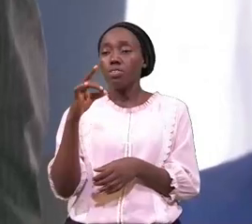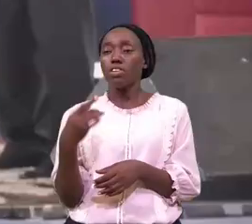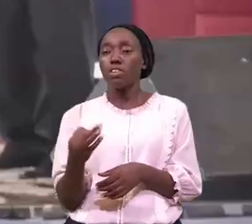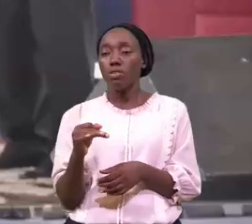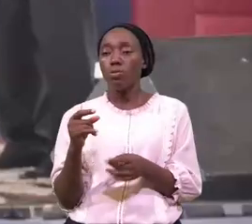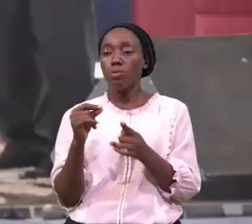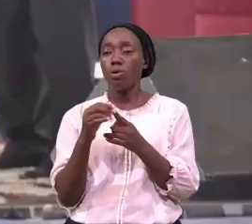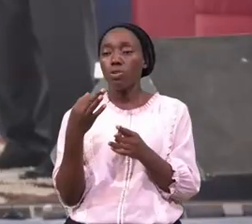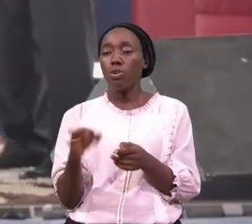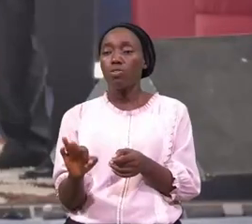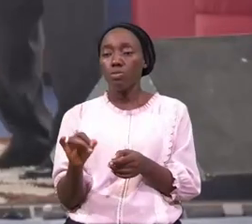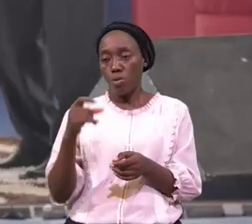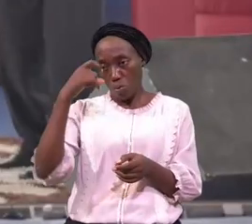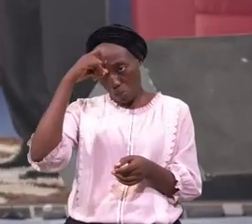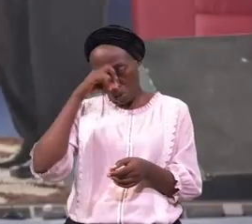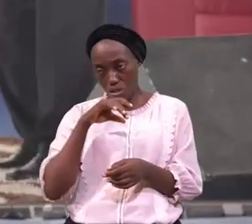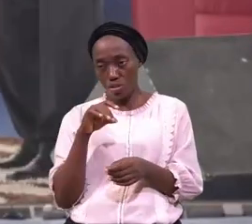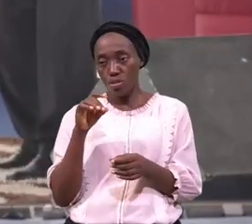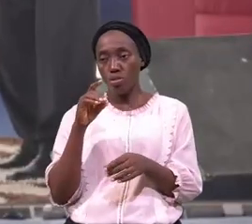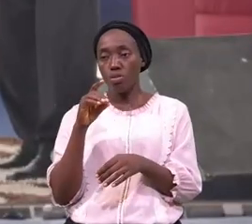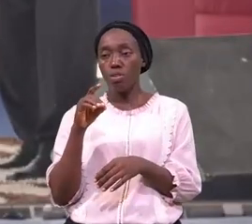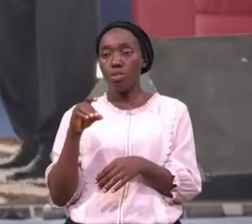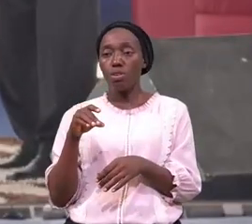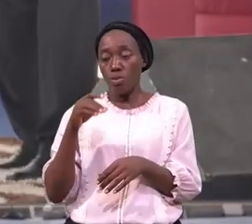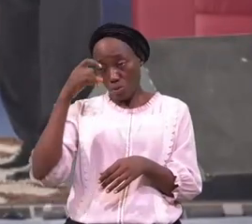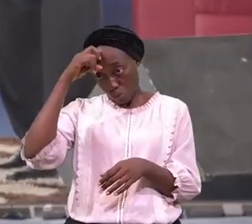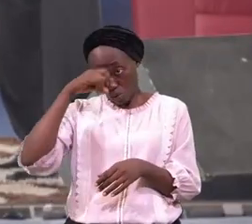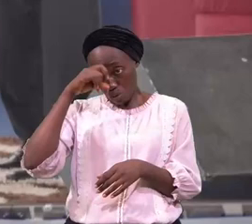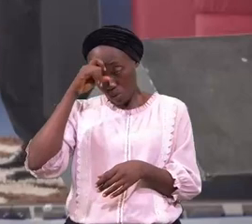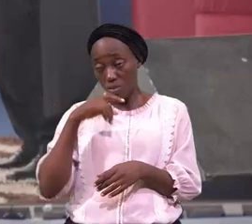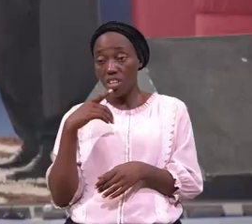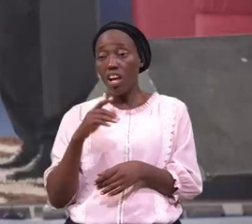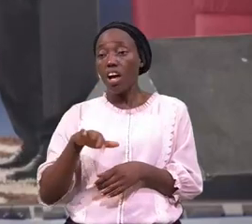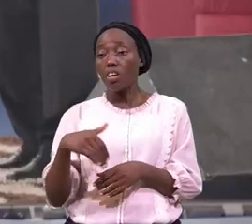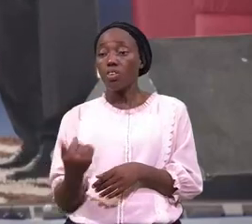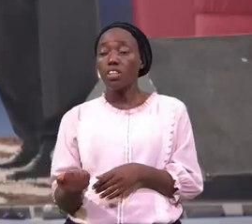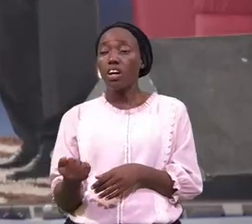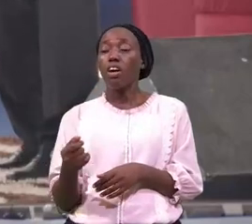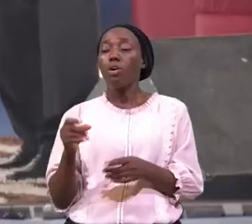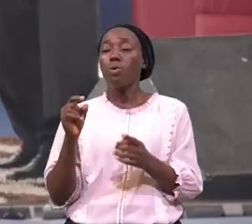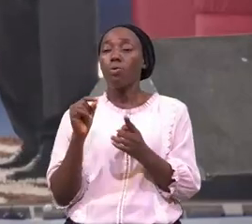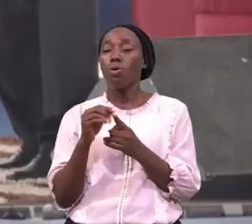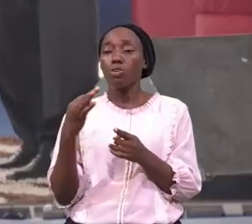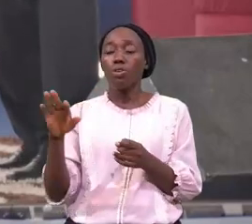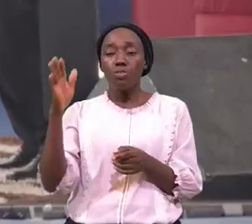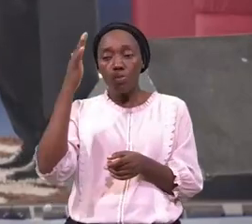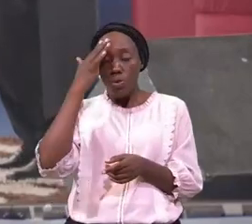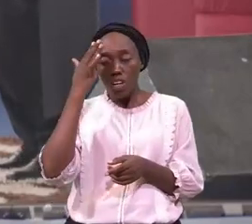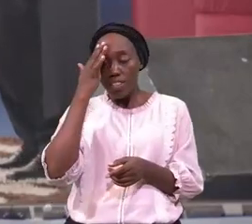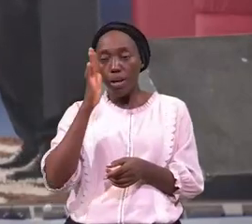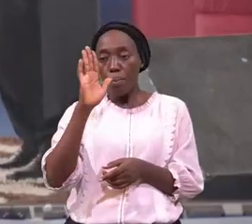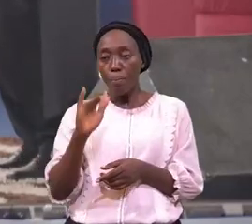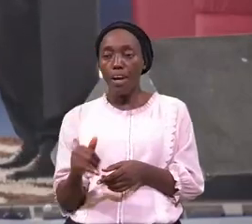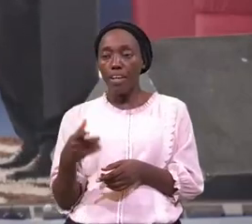Verset 8. En effet, à l'un est donné par l'Esprit une parole de sagesse, à un autre une parole